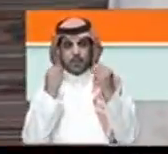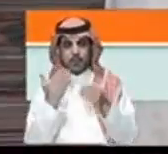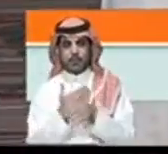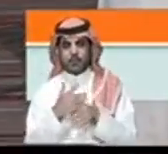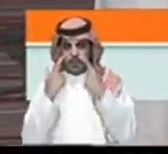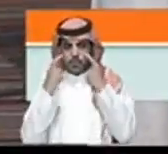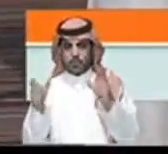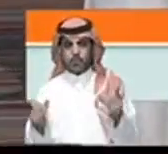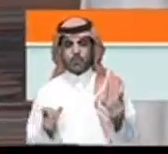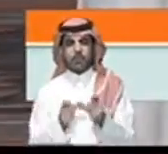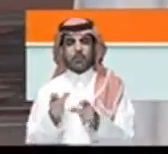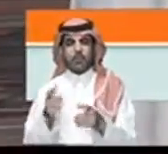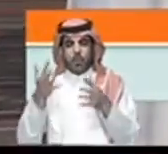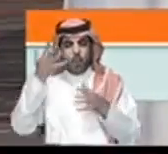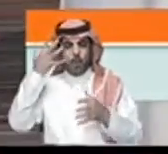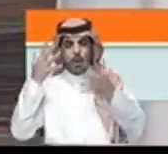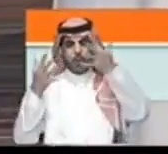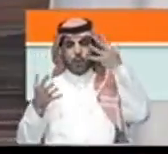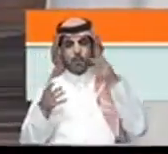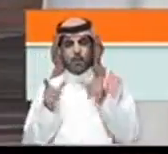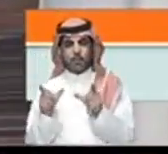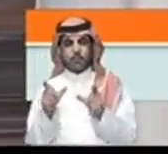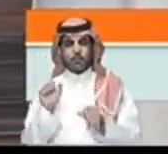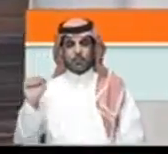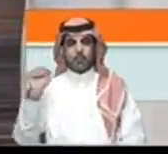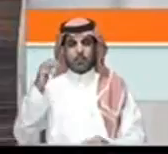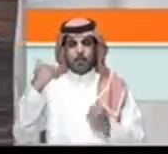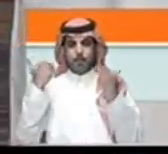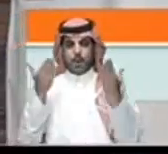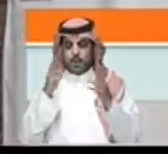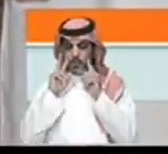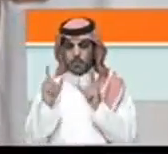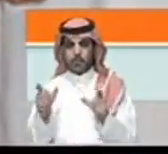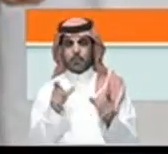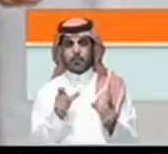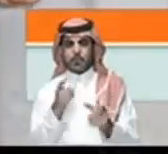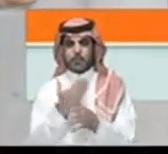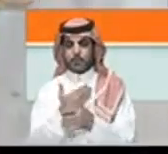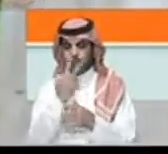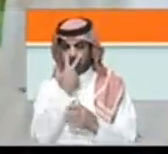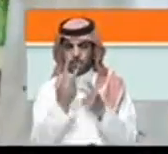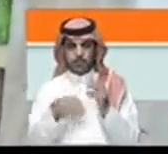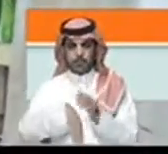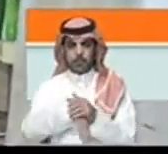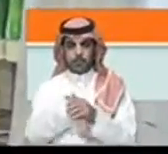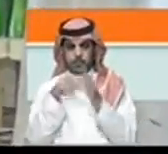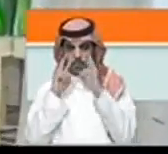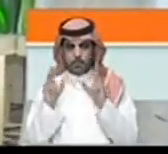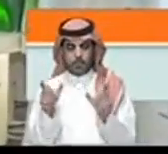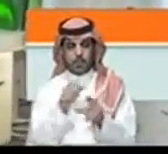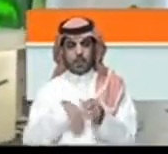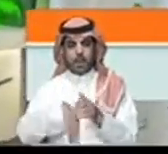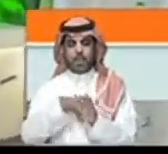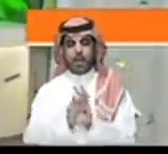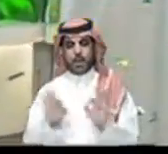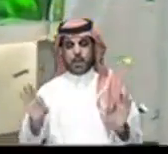اشراف مجموعه من الخبراء والمتخصصين العالميين الذين سبق لهم الاشراف على اكاديميات كرويه